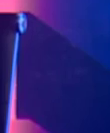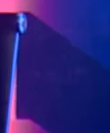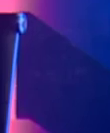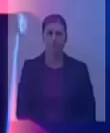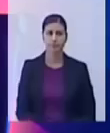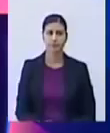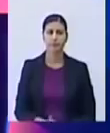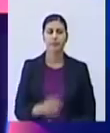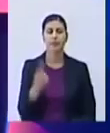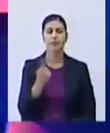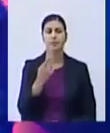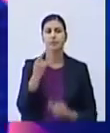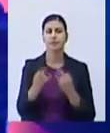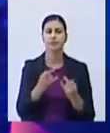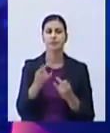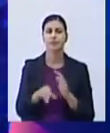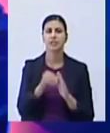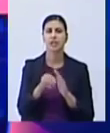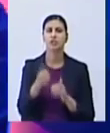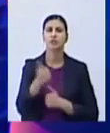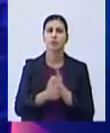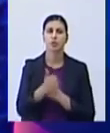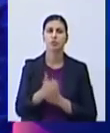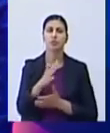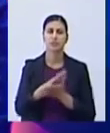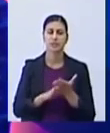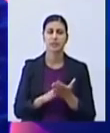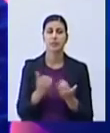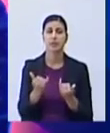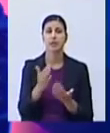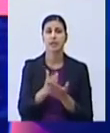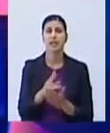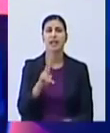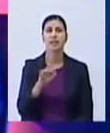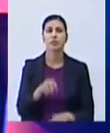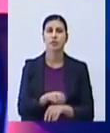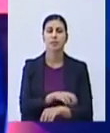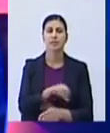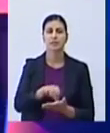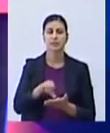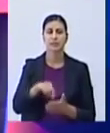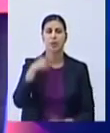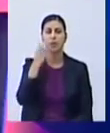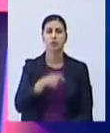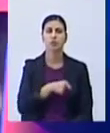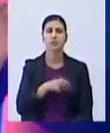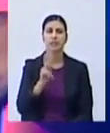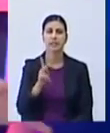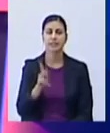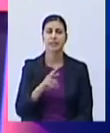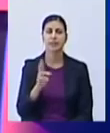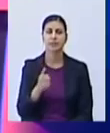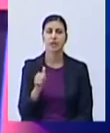ქვენ უყურებთ საზოგადოებრივ საარჩევნო მარათონი გრძელდება ჩვენ მასპინძლობთ ლეიბორისტული პარტიის წარმომადგენლებს კერძოდ მაჟორიტარი დეპუტატობის კანდიდატებს